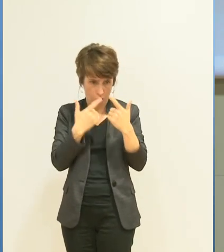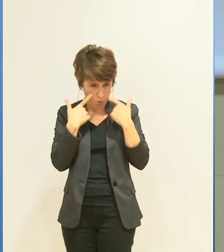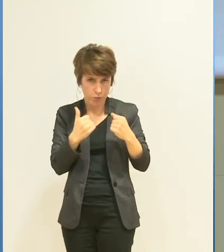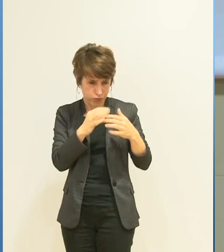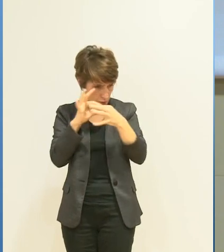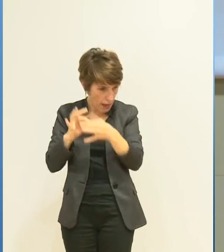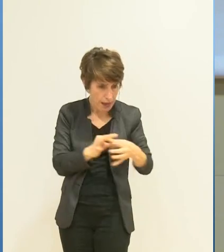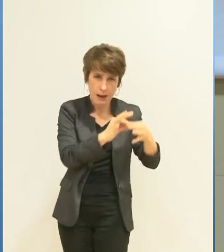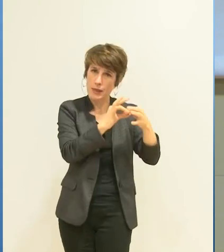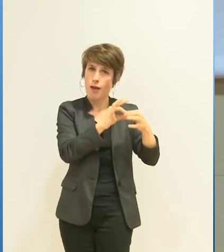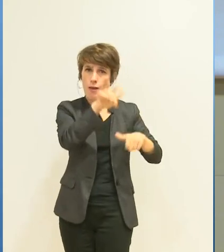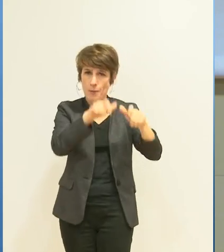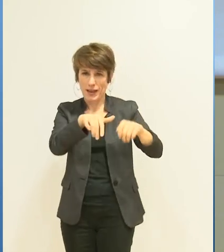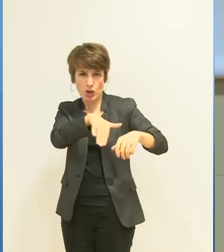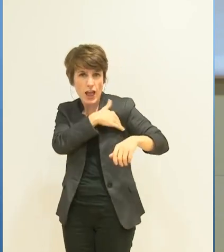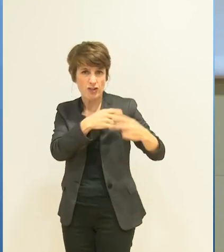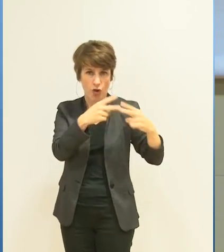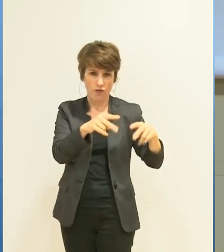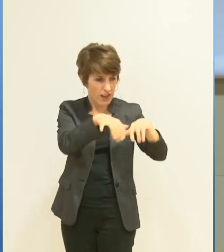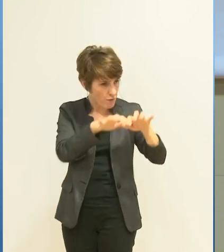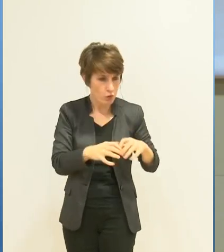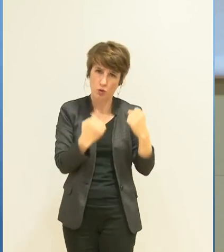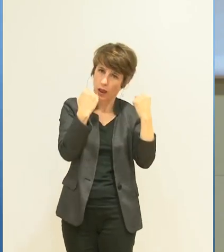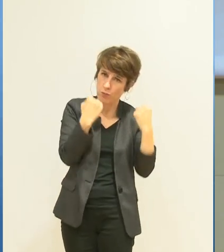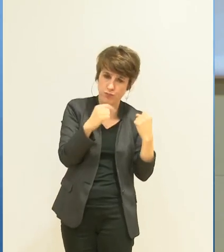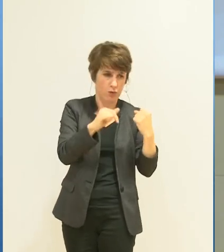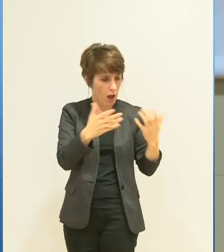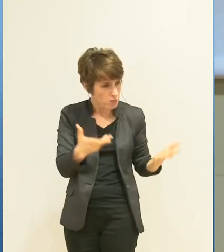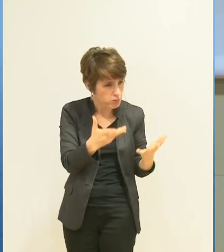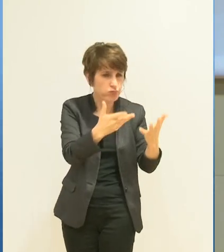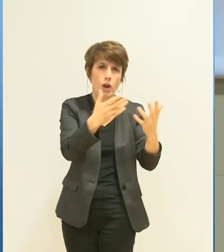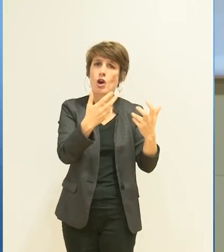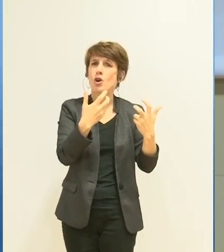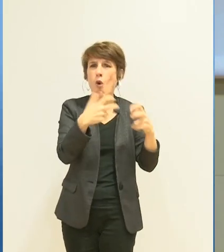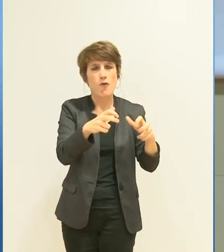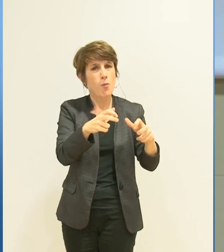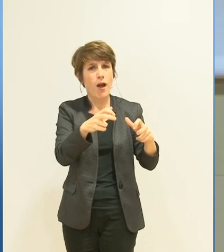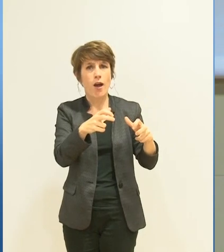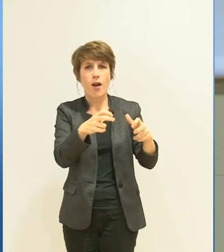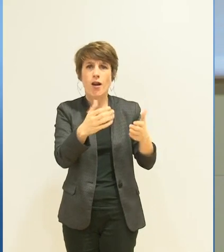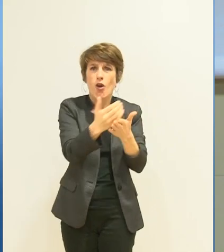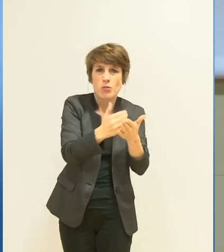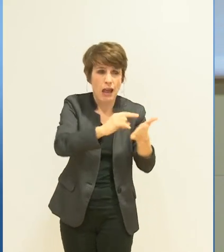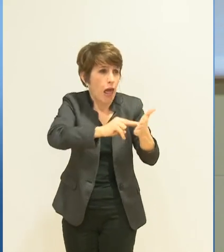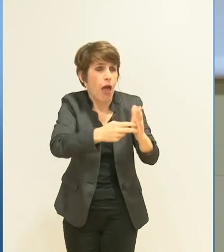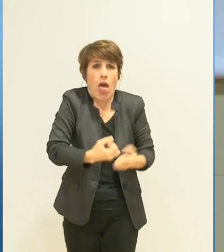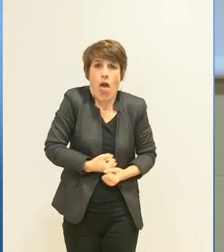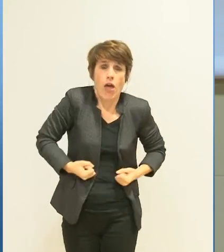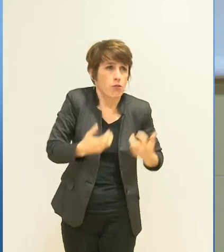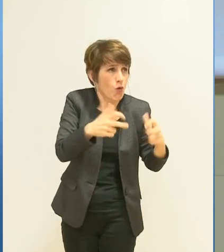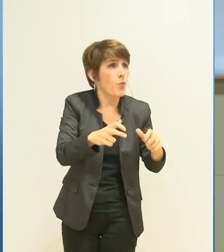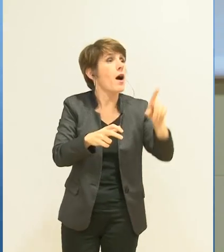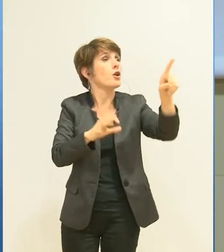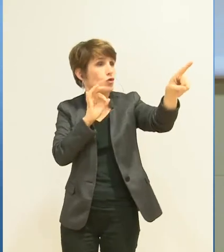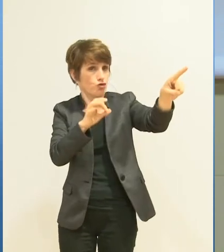aussi par les efforts de déprécarisation qui sont toujours je vous rejoins là monsieur bron